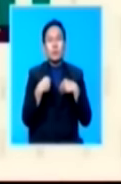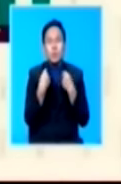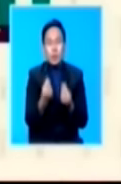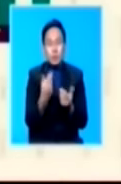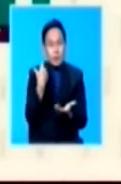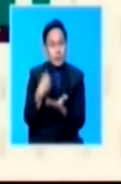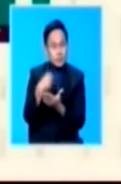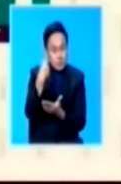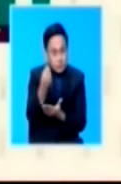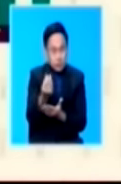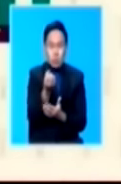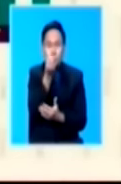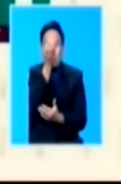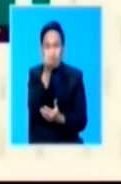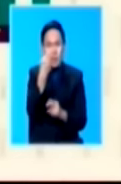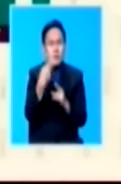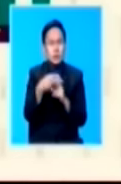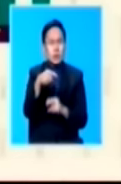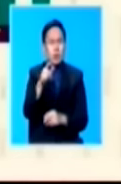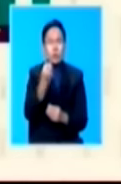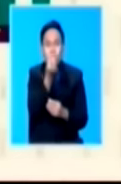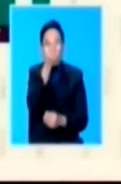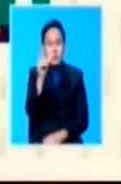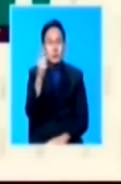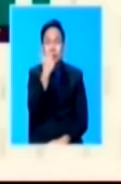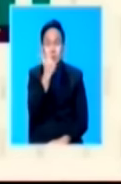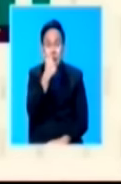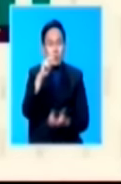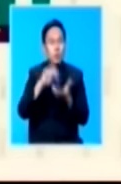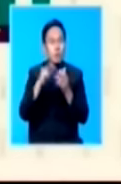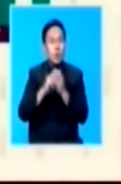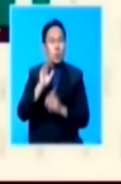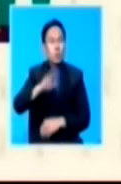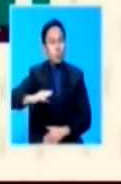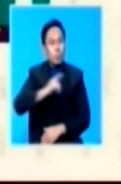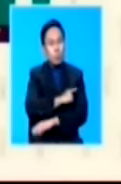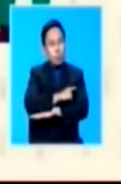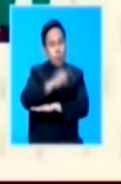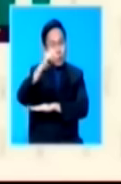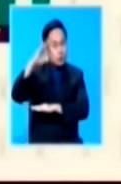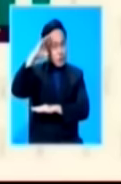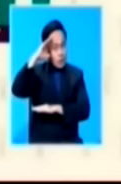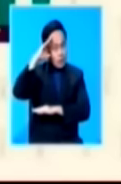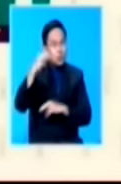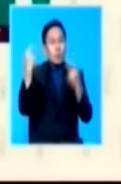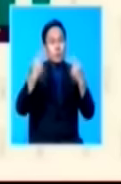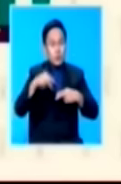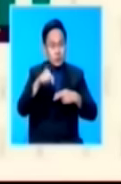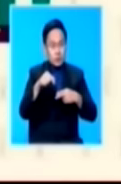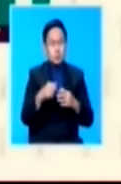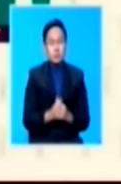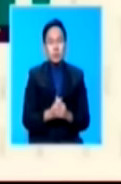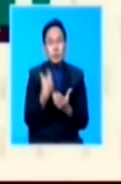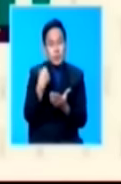อุดหนุนดอกป๊อปปี้ดอกไม้สีแดงซึ่งเป็นสัญลักษณ์ฐานผ่านศึกนะครับโดยการ